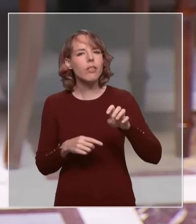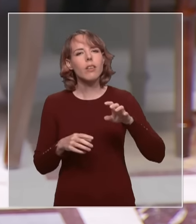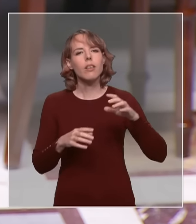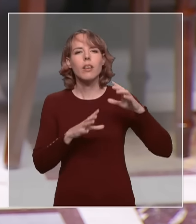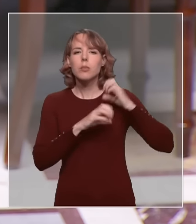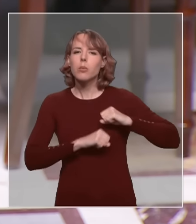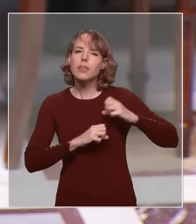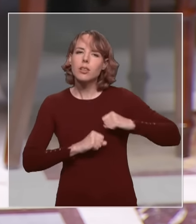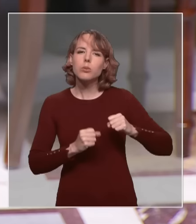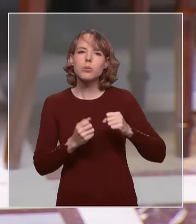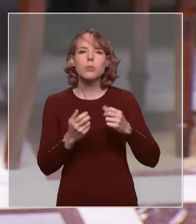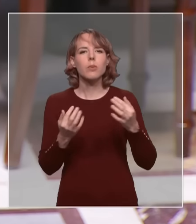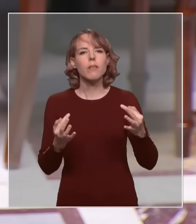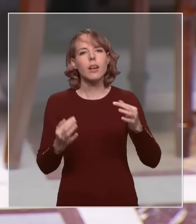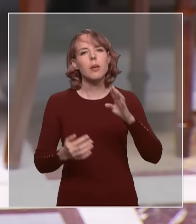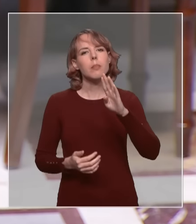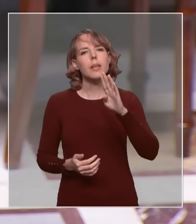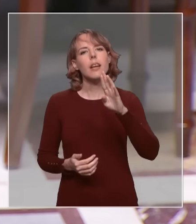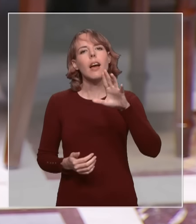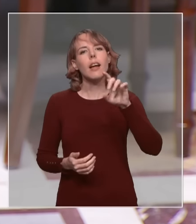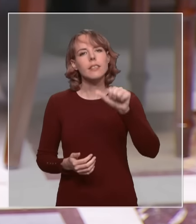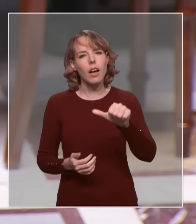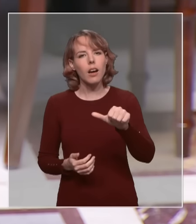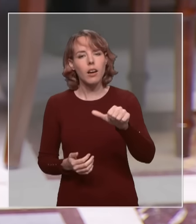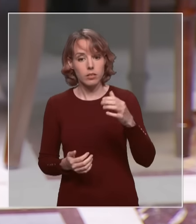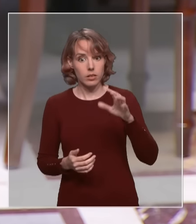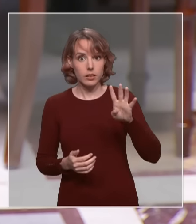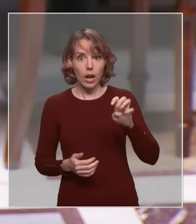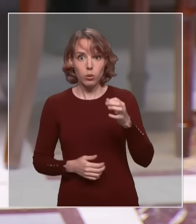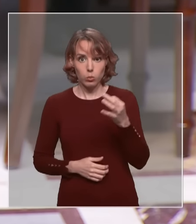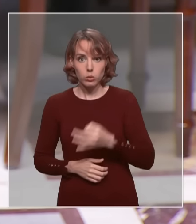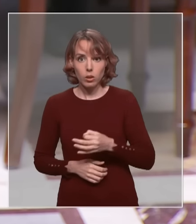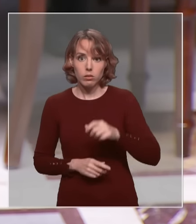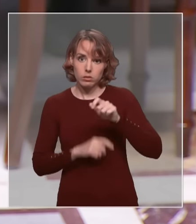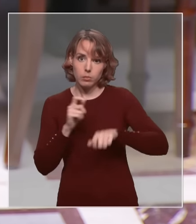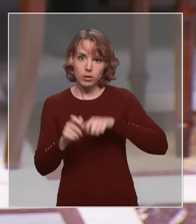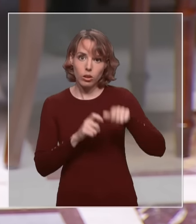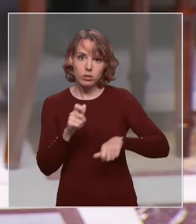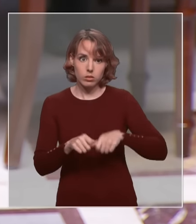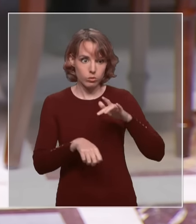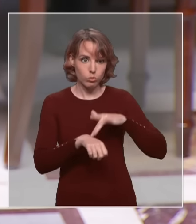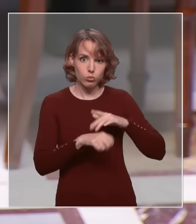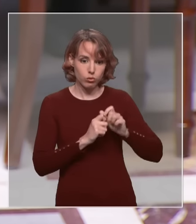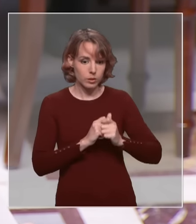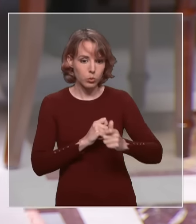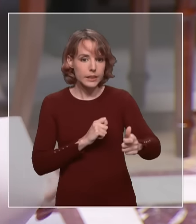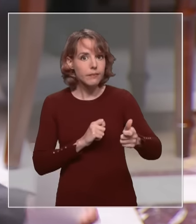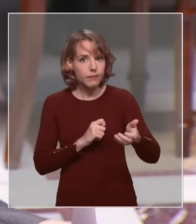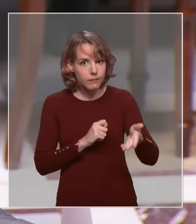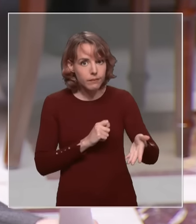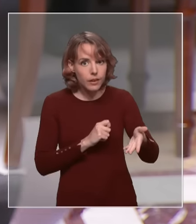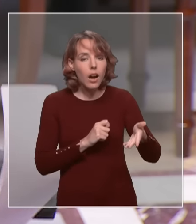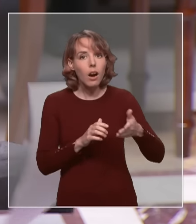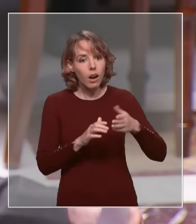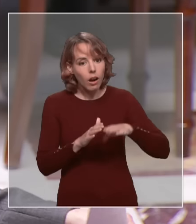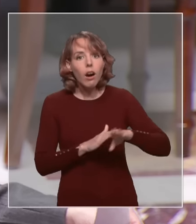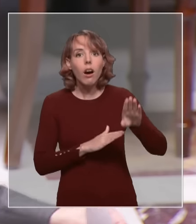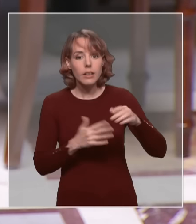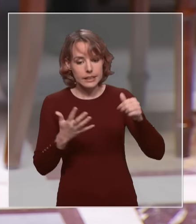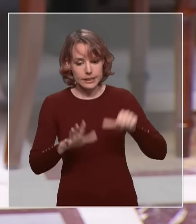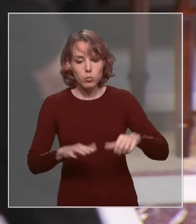Il y a quand même des résultats très encourageants. Plus de 40% des bénéficiaires qui sont passés par ce dispositif ont connu un emploi dans